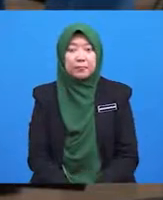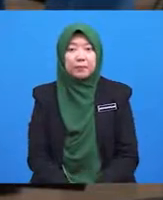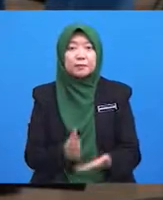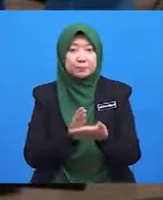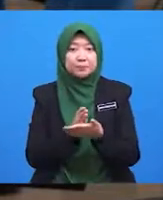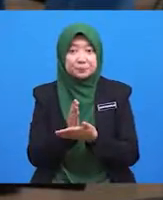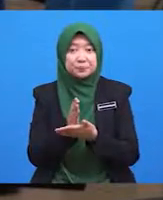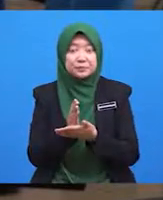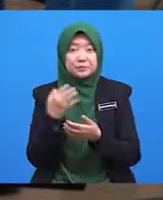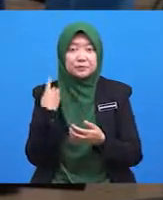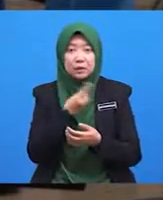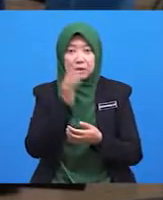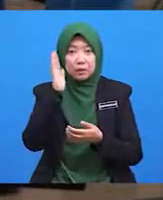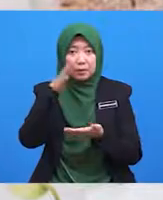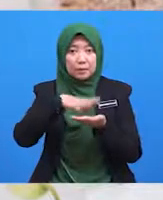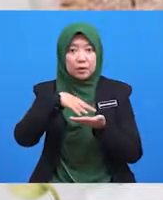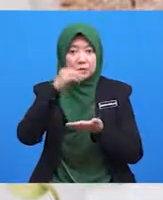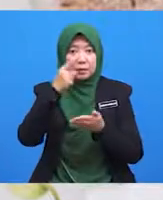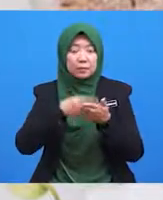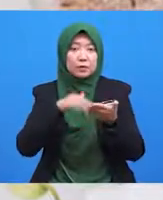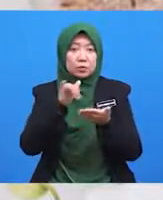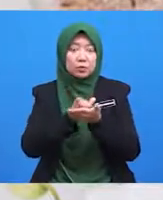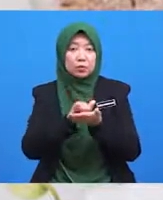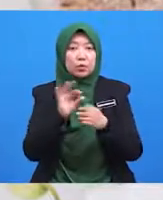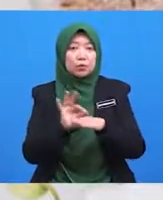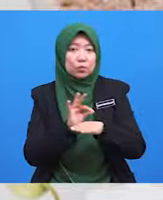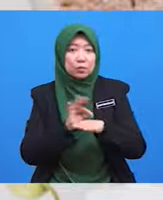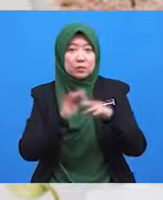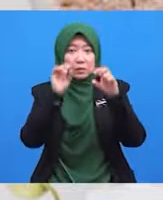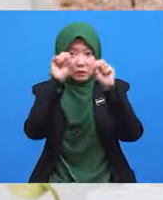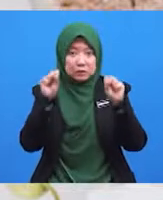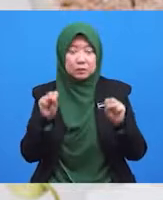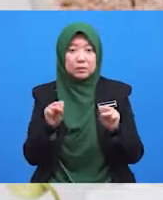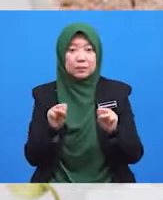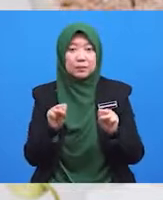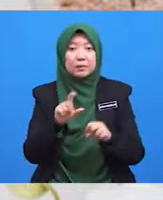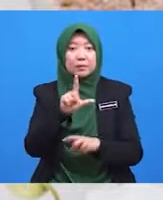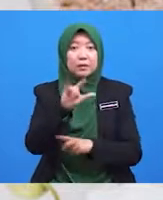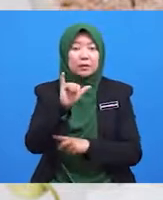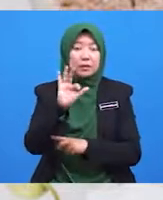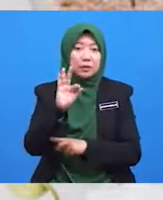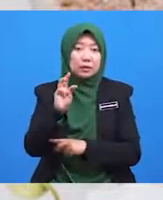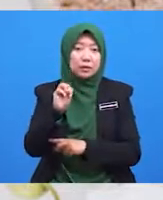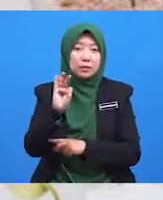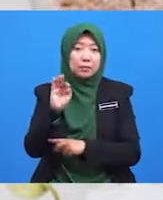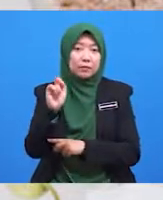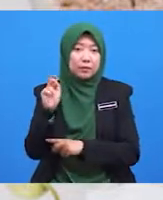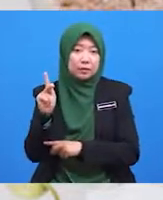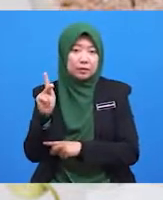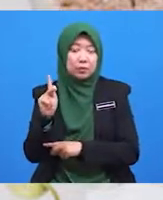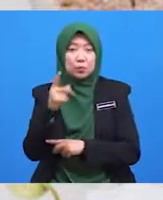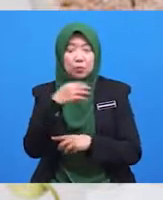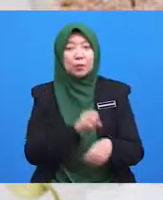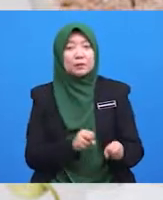Seterusnya, kita akan mempelajari apa itu fungsi limfatik. Fungsi limfatik